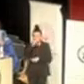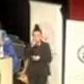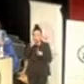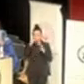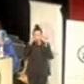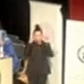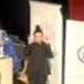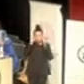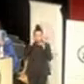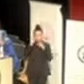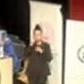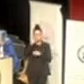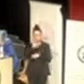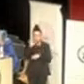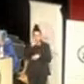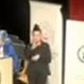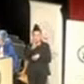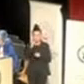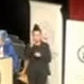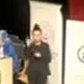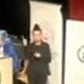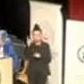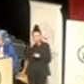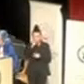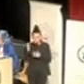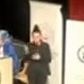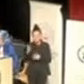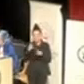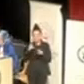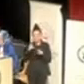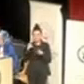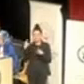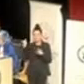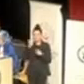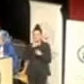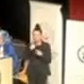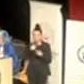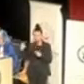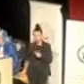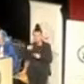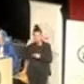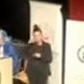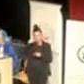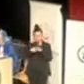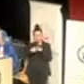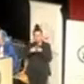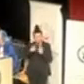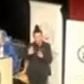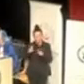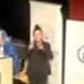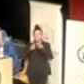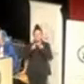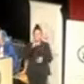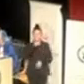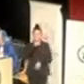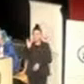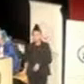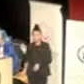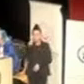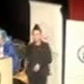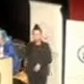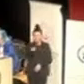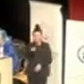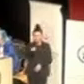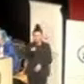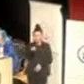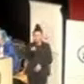Metehan Samancı, Milli Kütüphane uygulamaları hakkında bilgilerini bizlerle paylaşacaklar. Metehan Samancı,